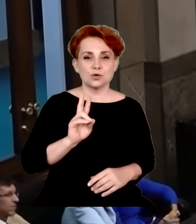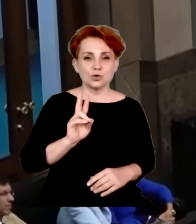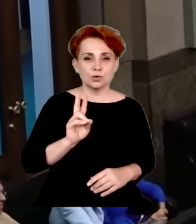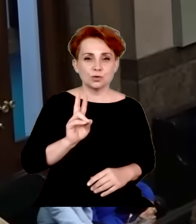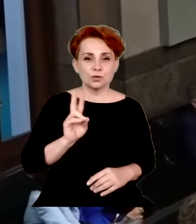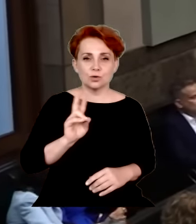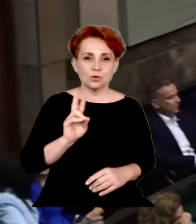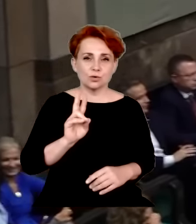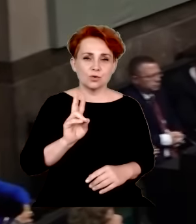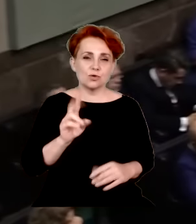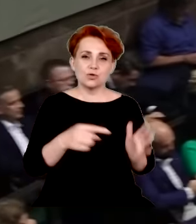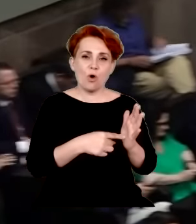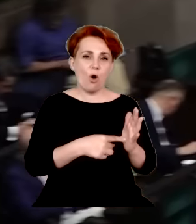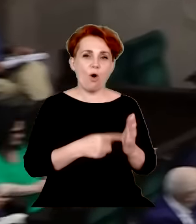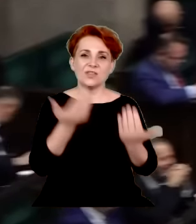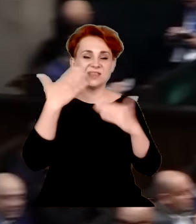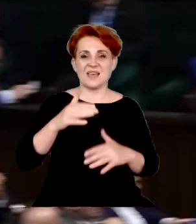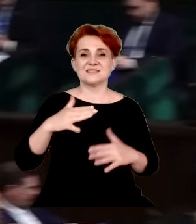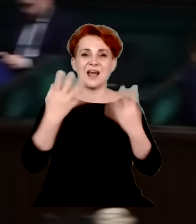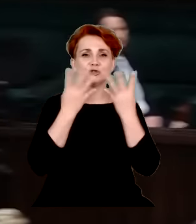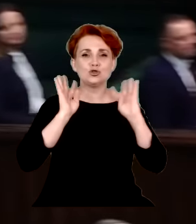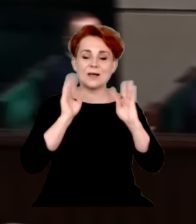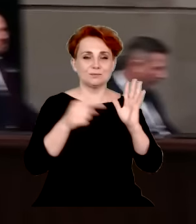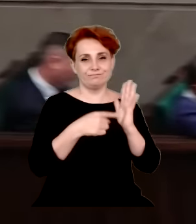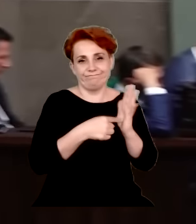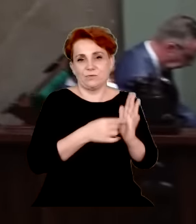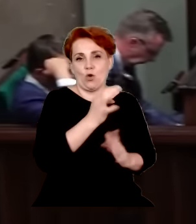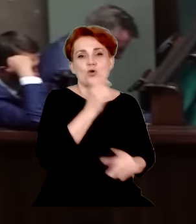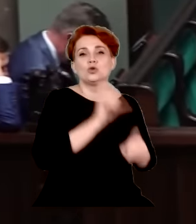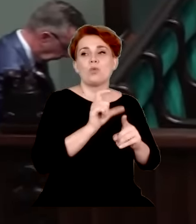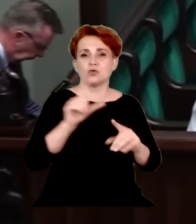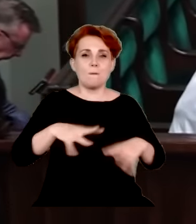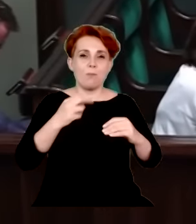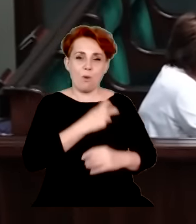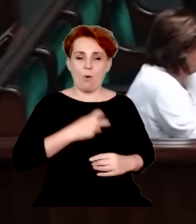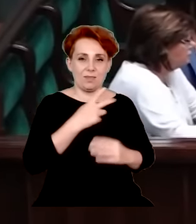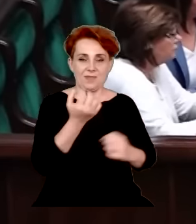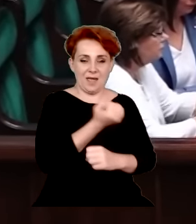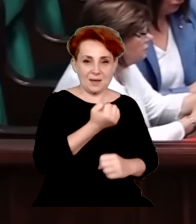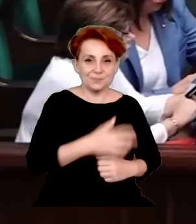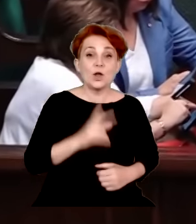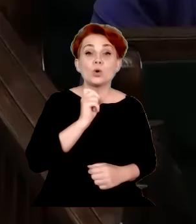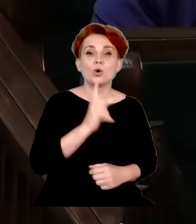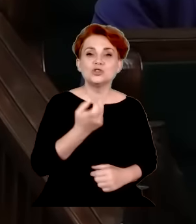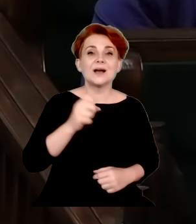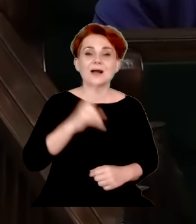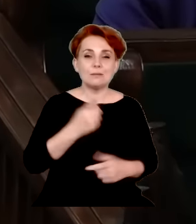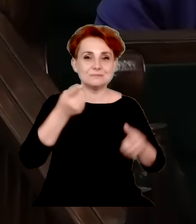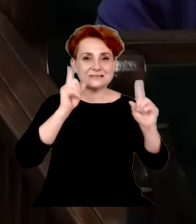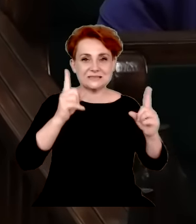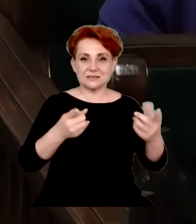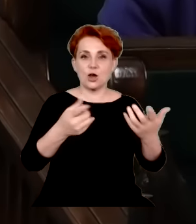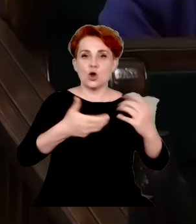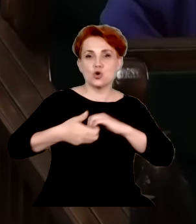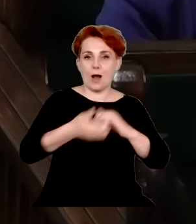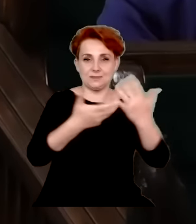z tygryskiem. PSL rękami i nogami broni się, by zachować resztki swojej tożsamości. Wicepremier Kosiniak-Kamysz zagroził rozpadem koalicji, jeśli